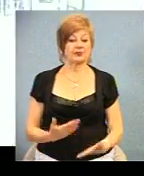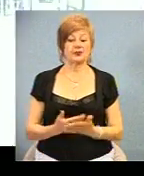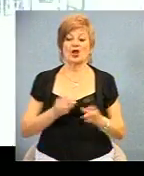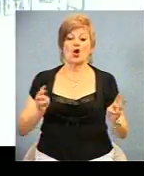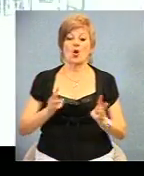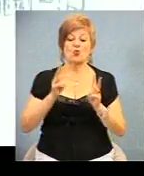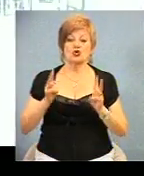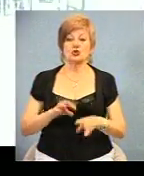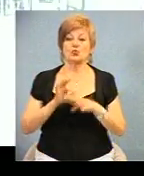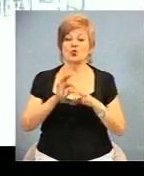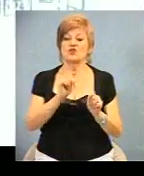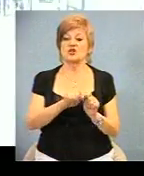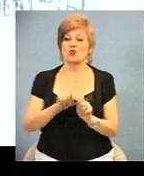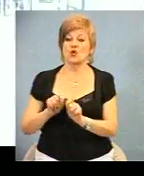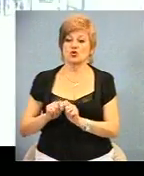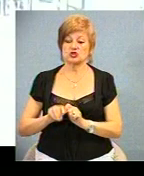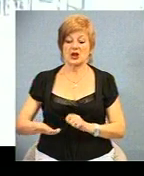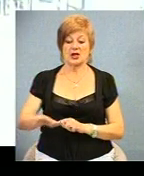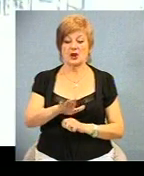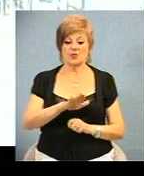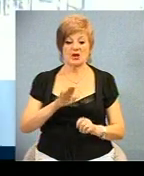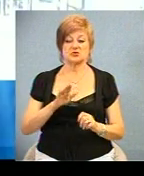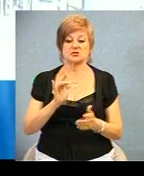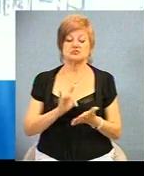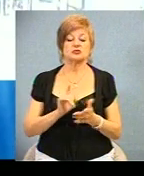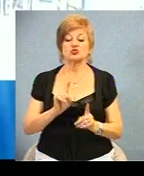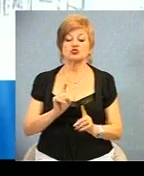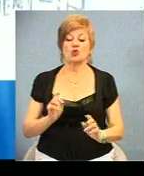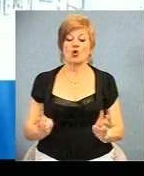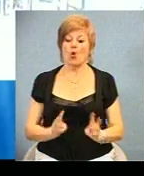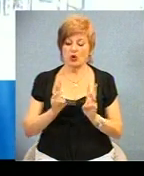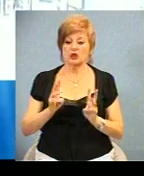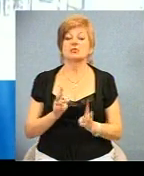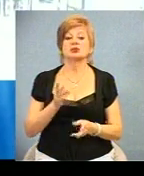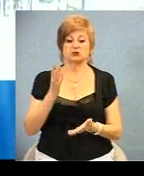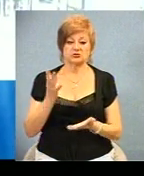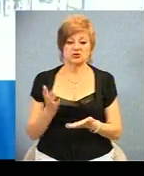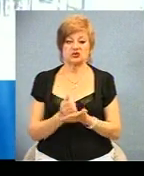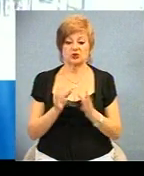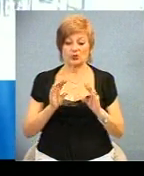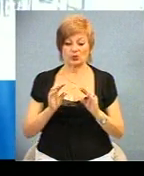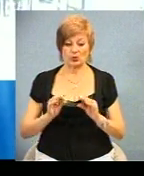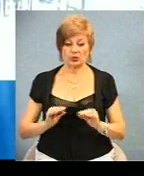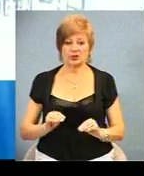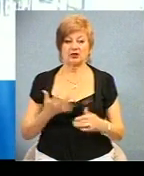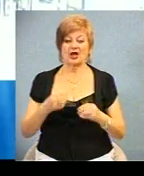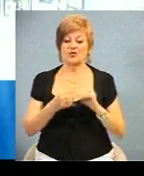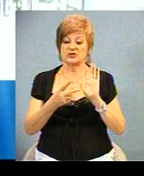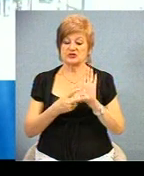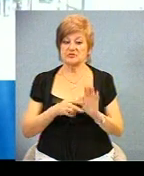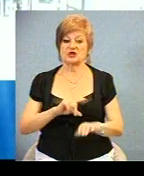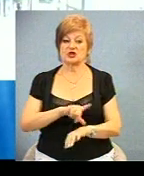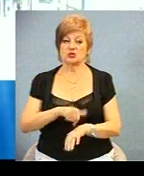Вогнеборці проводили перевірку осередків горіння на наявність тління. І вже о